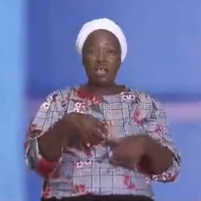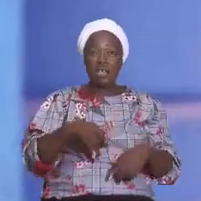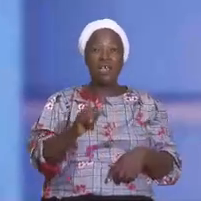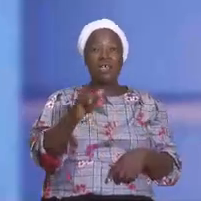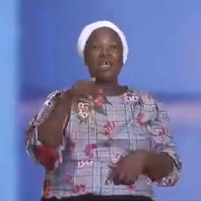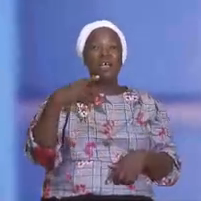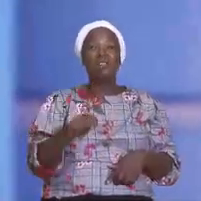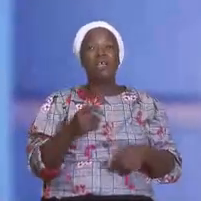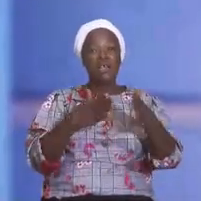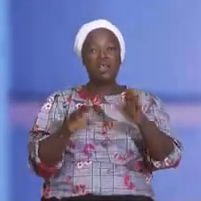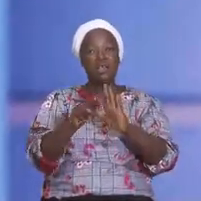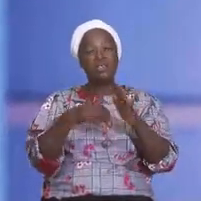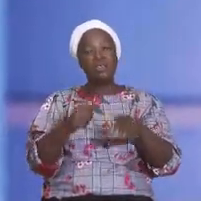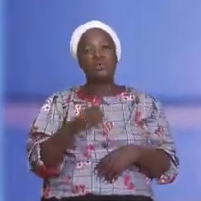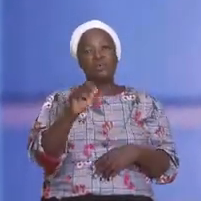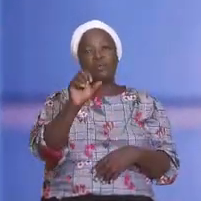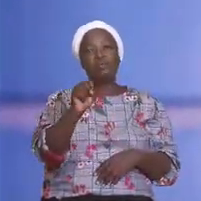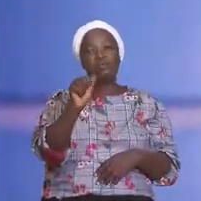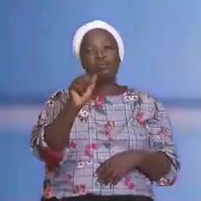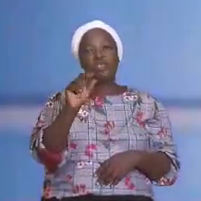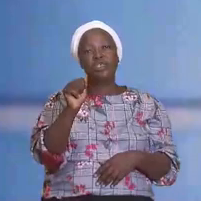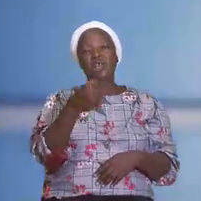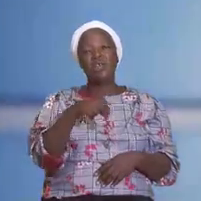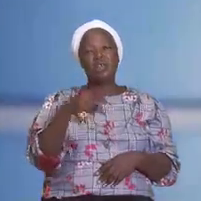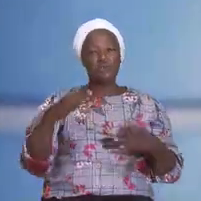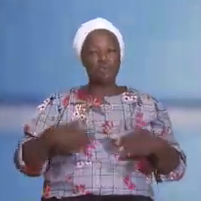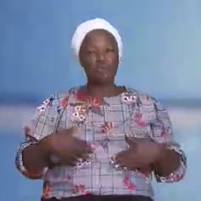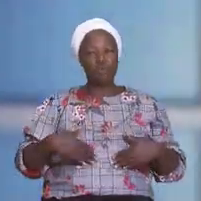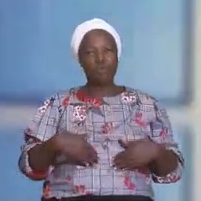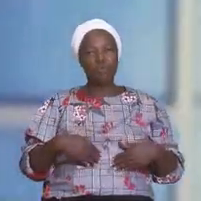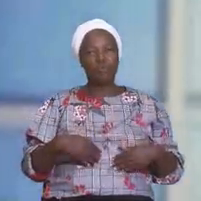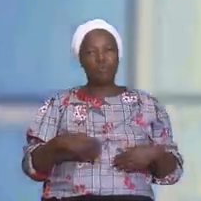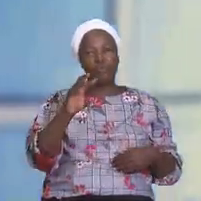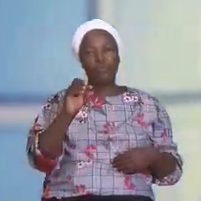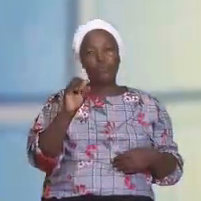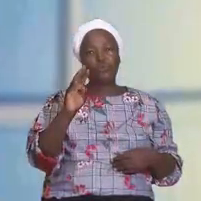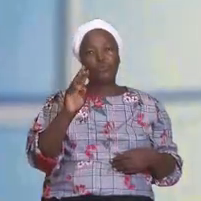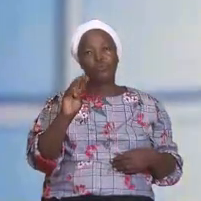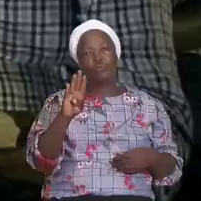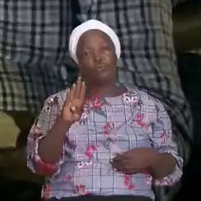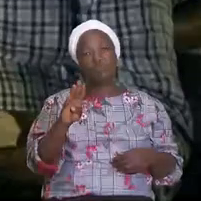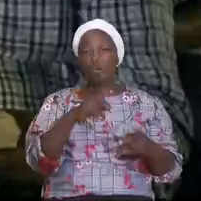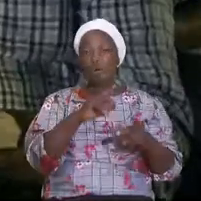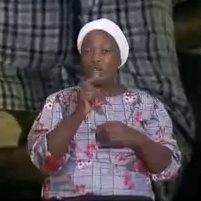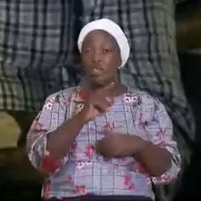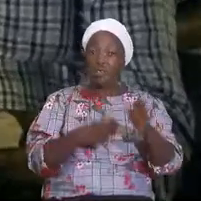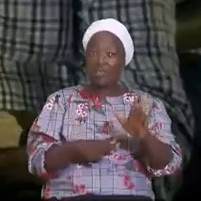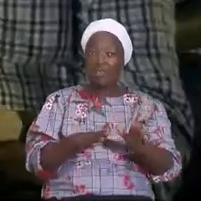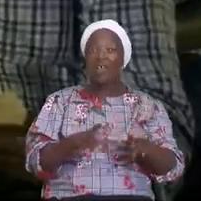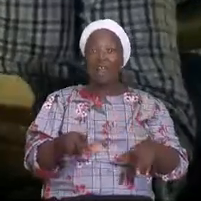Puisqu'il avait près de 100 ans et que Sarah n'était plus en état d'avoir des enfants. Quand il y a la mort, la vie